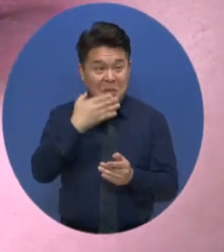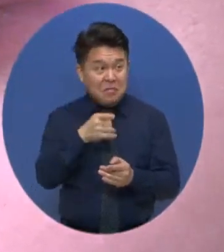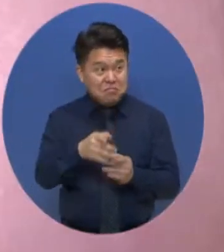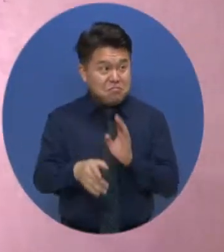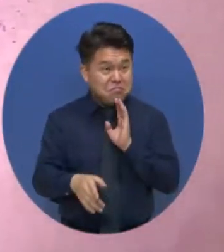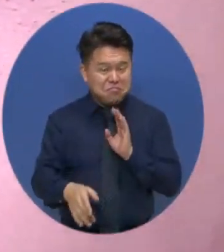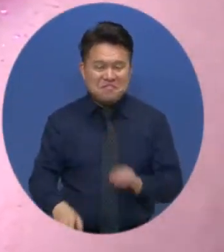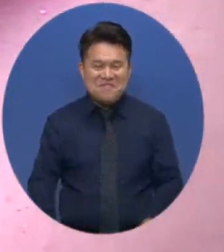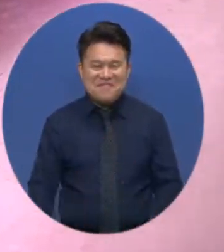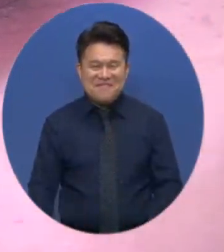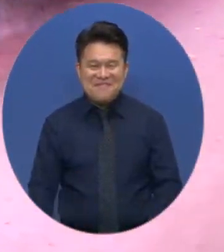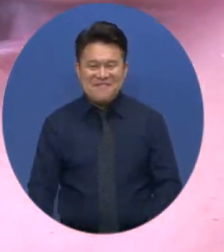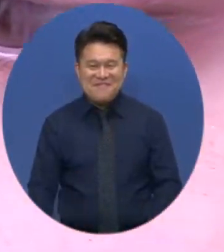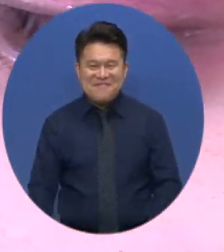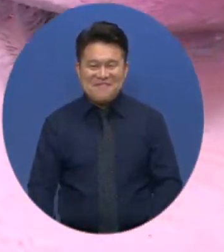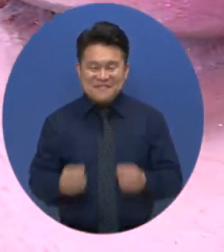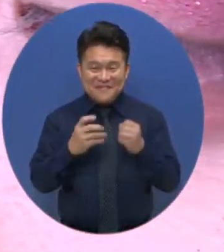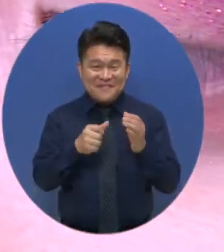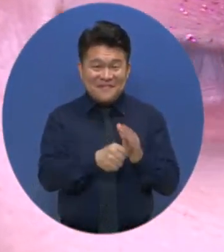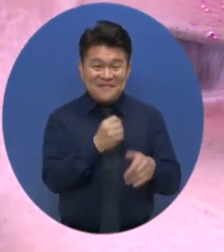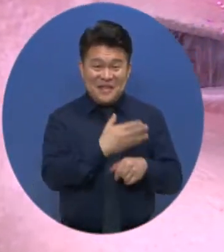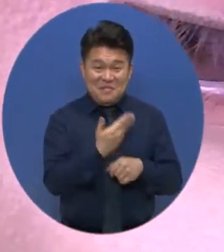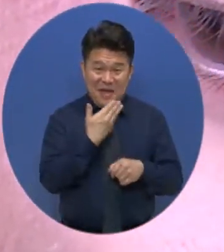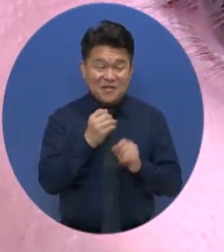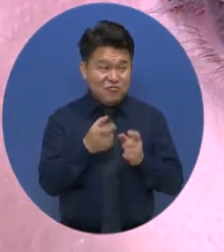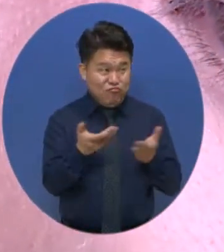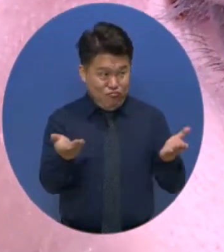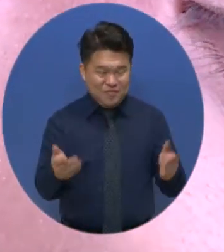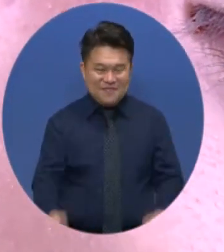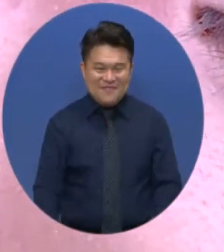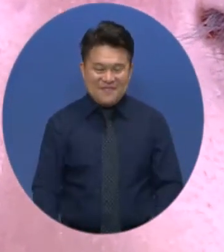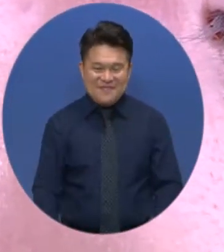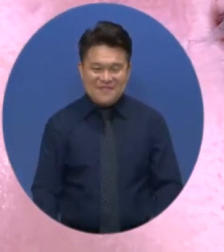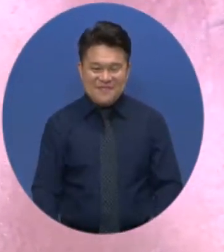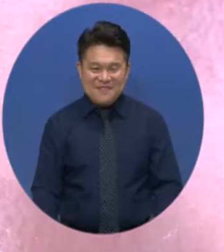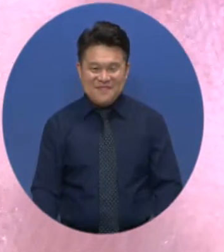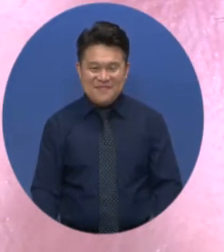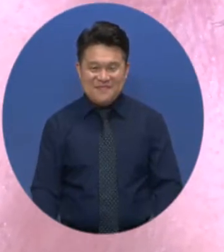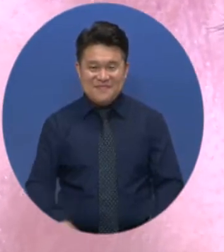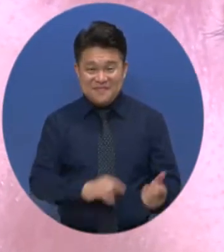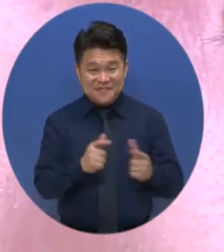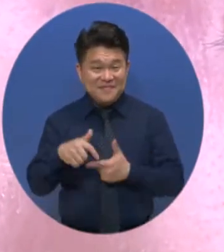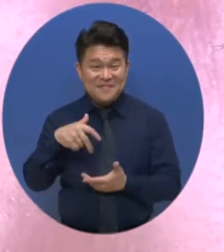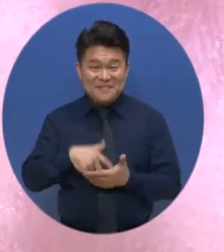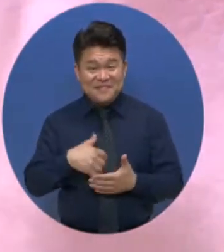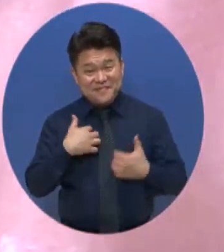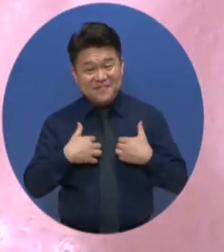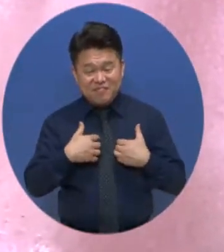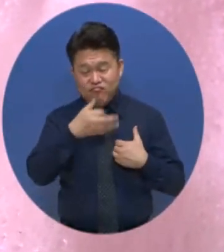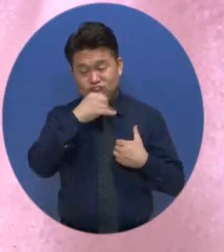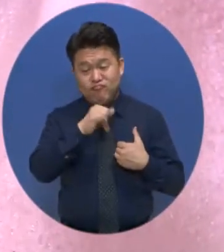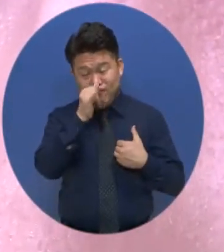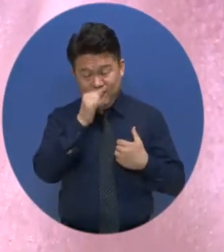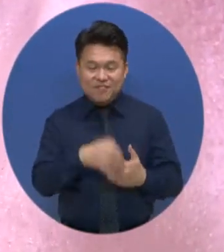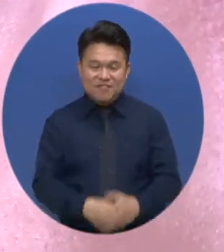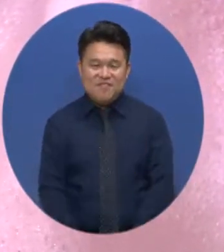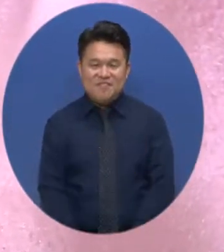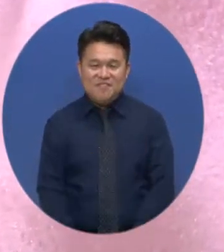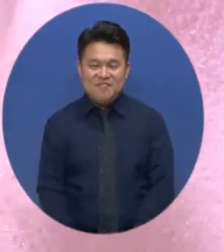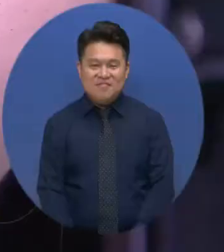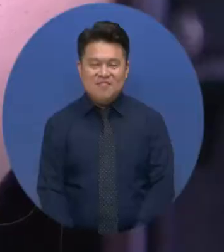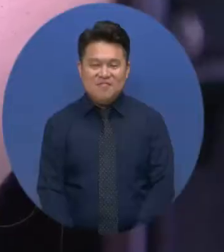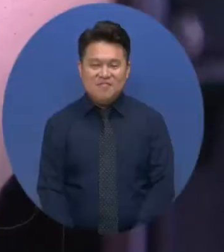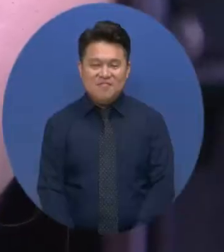느끼면서 이제 또 다른 제품을 사용해 볼 수 있게 있는 또 기회를 제공할 수 있는 거고 되게 여러 가지 면으로 되게 뿌듯하고 재밌는